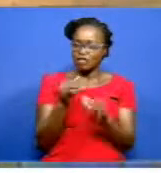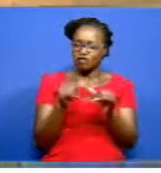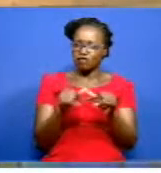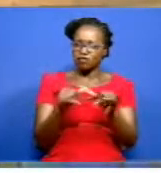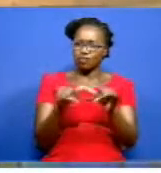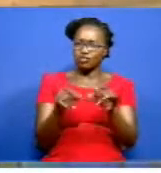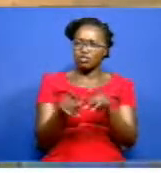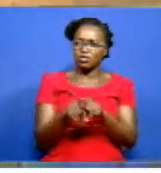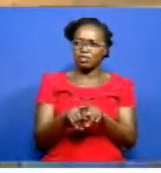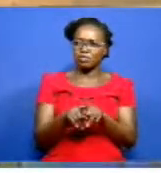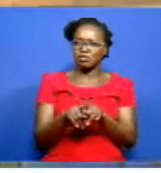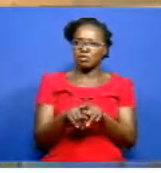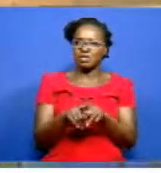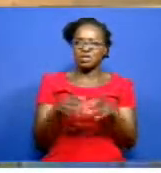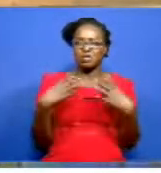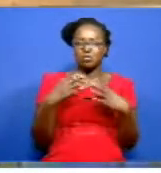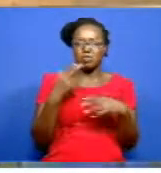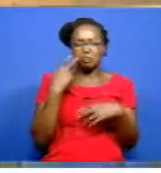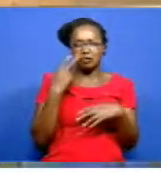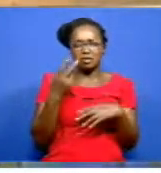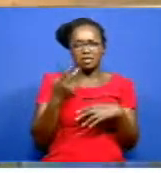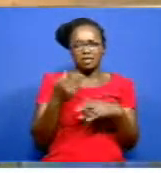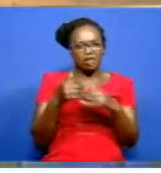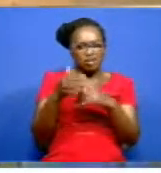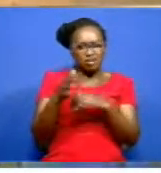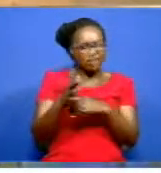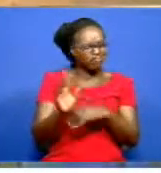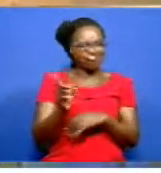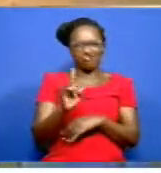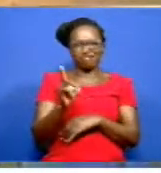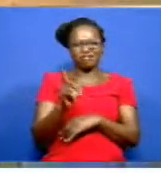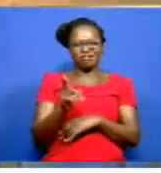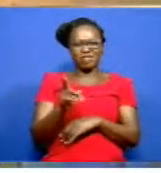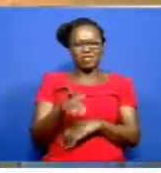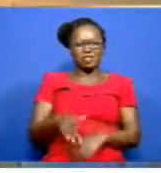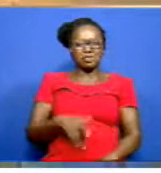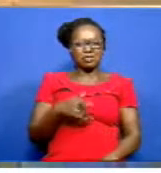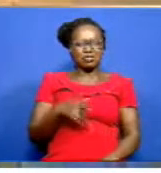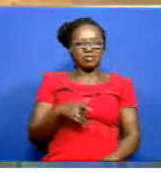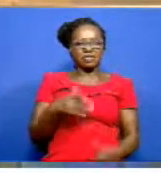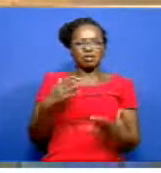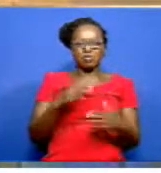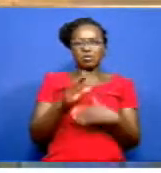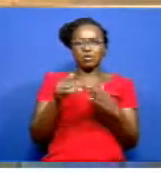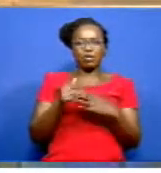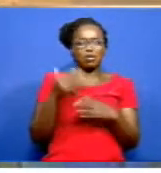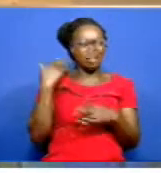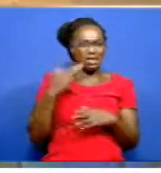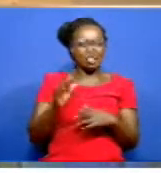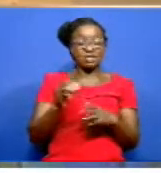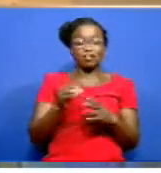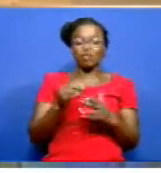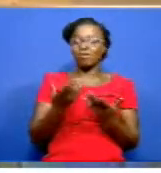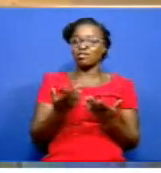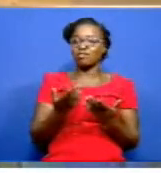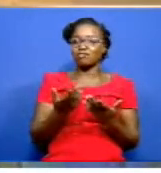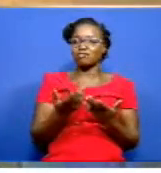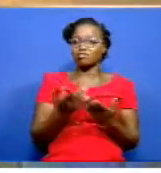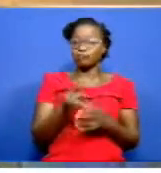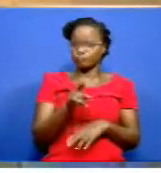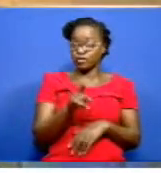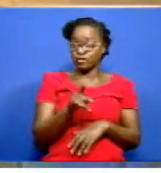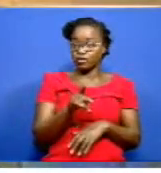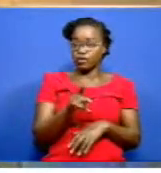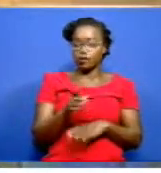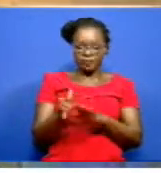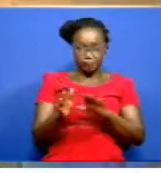hata utaki kuona watu kutoka nje kwa sababu unaona kila mtu anakuchukia ama akupendi. Haya, tukiendelea na